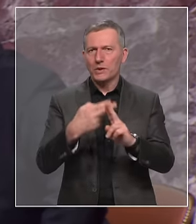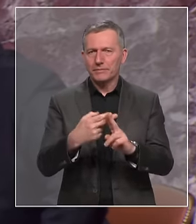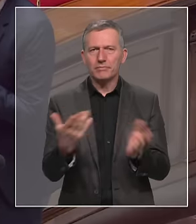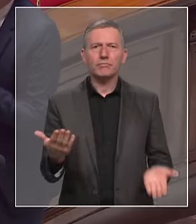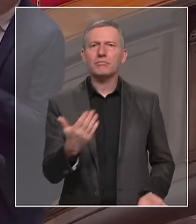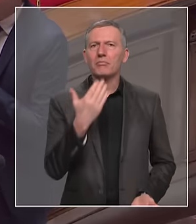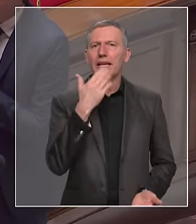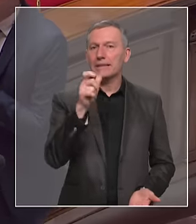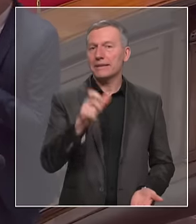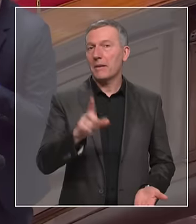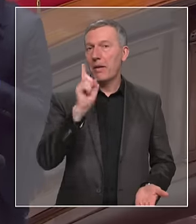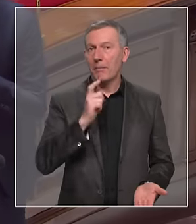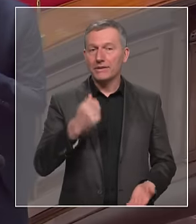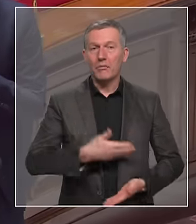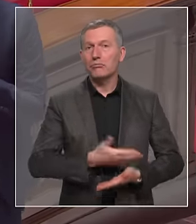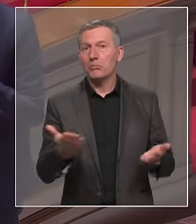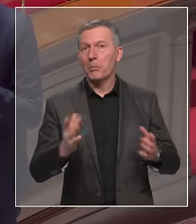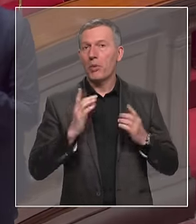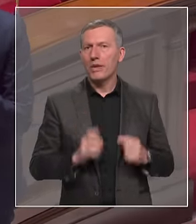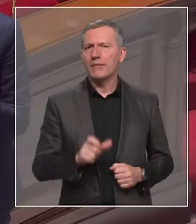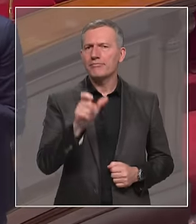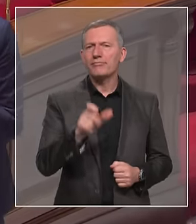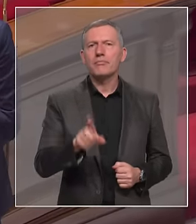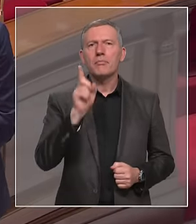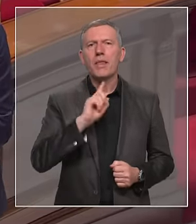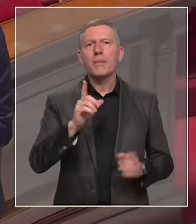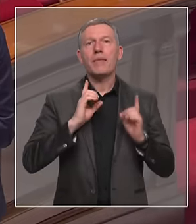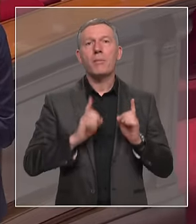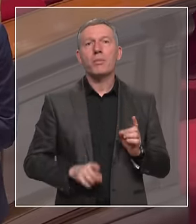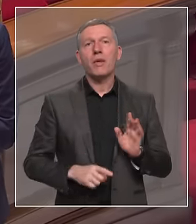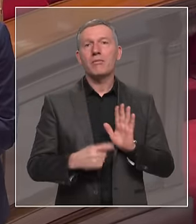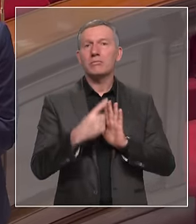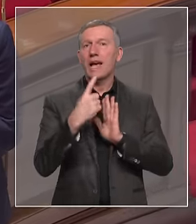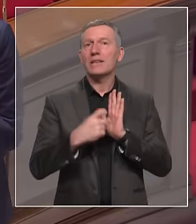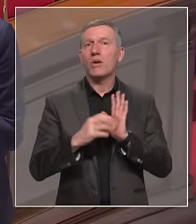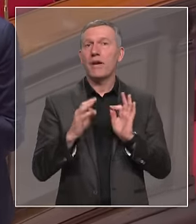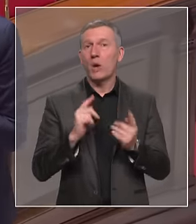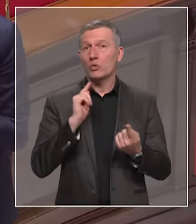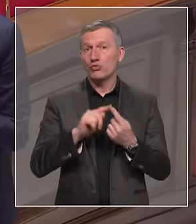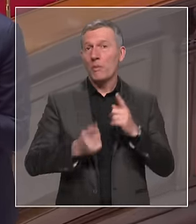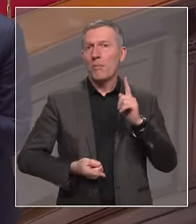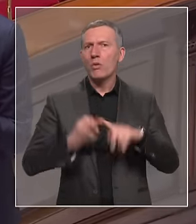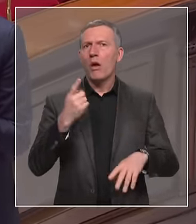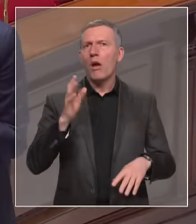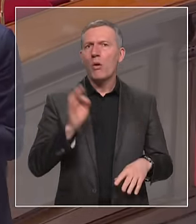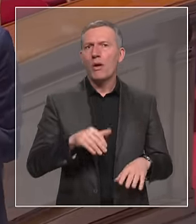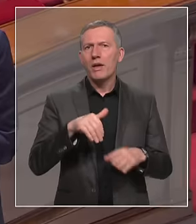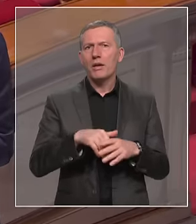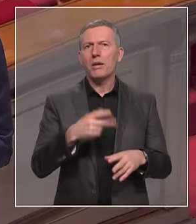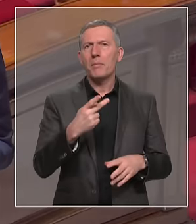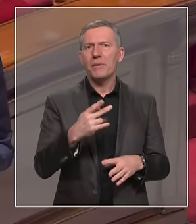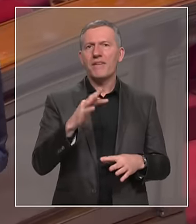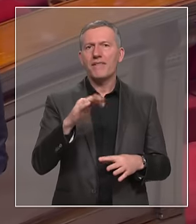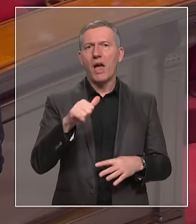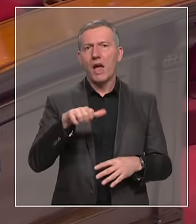Merci, madame la présidente, mesdames et messieurs les députés. Madame la députée Garin, vous posez une question sur un sujet important qui est celui des PFAS